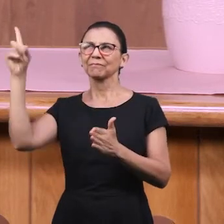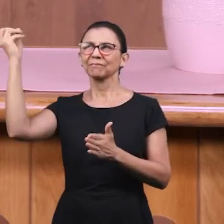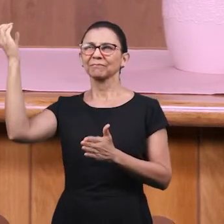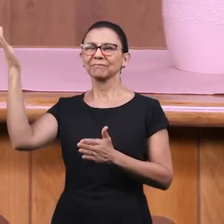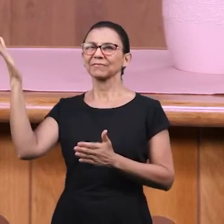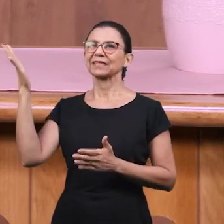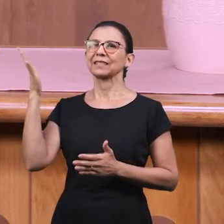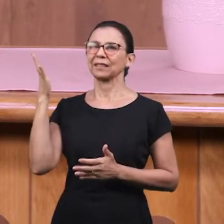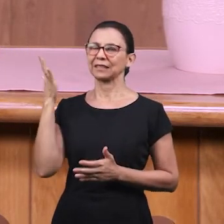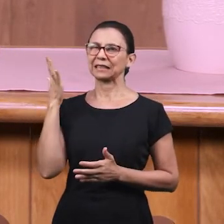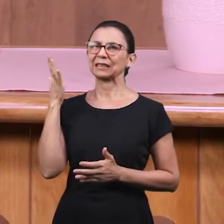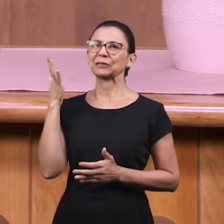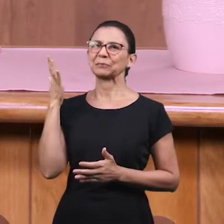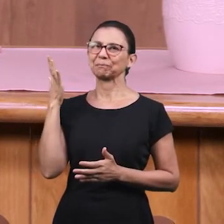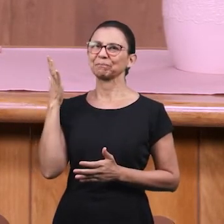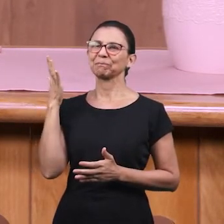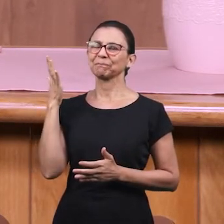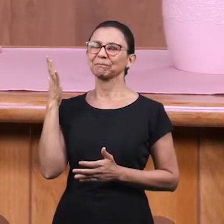даешь в этой работе.